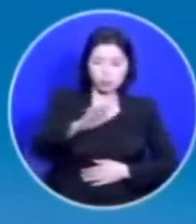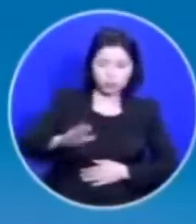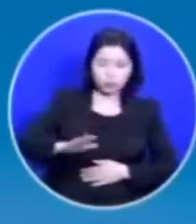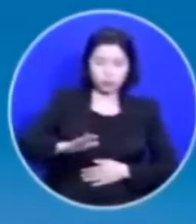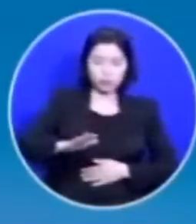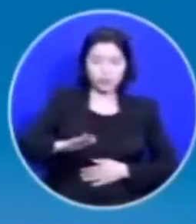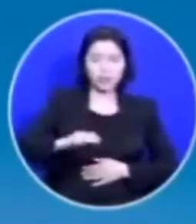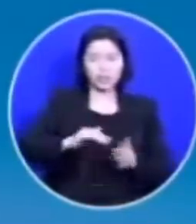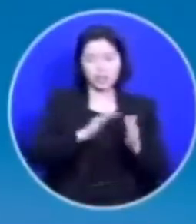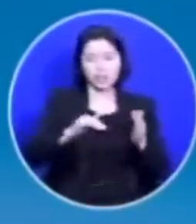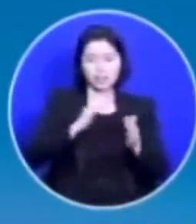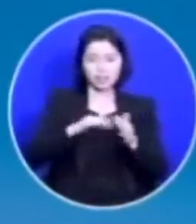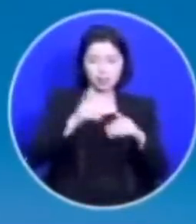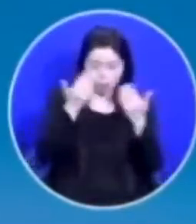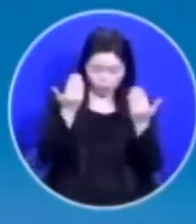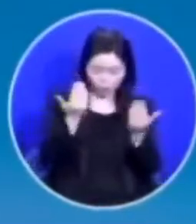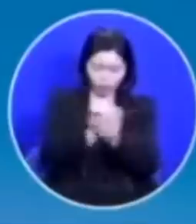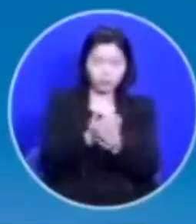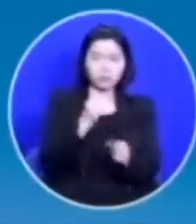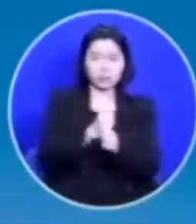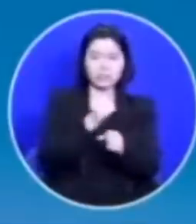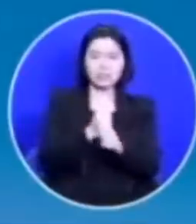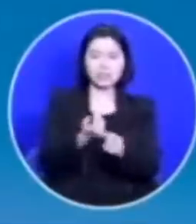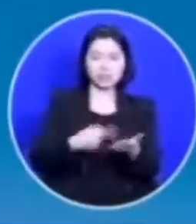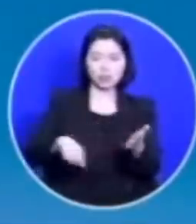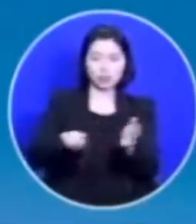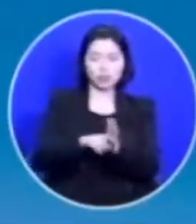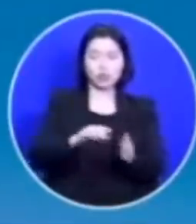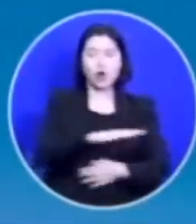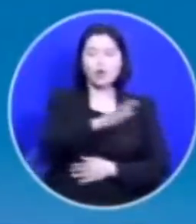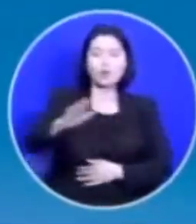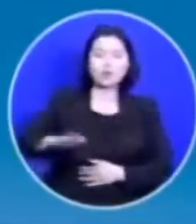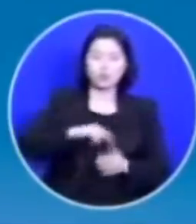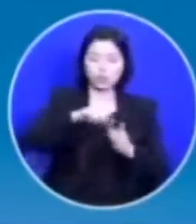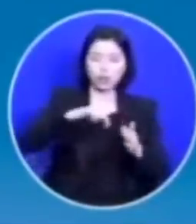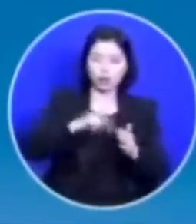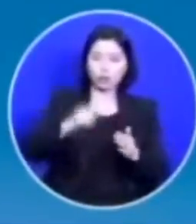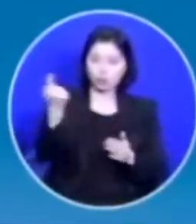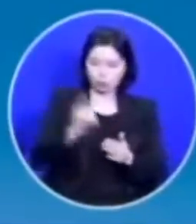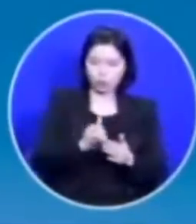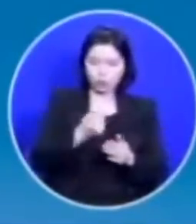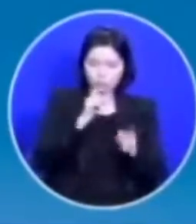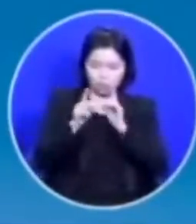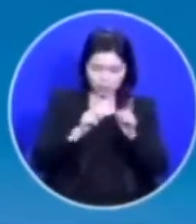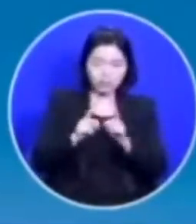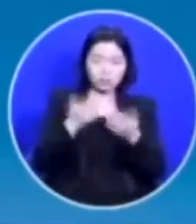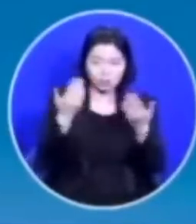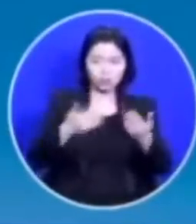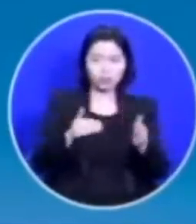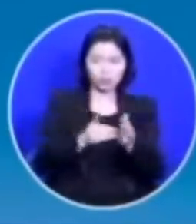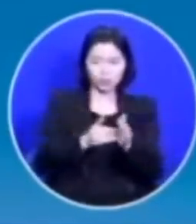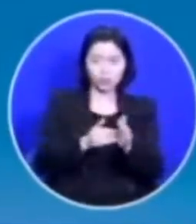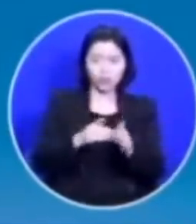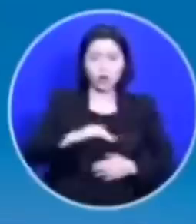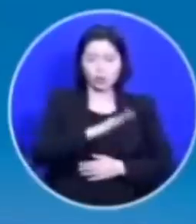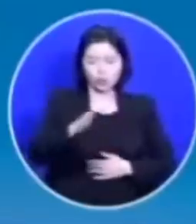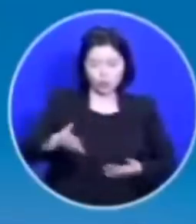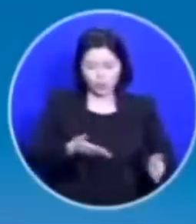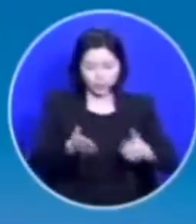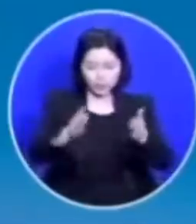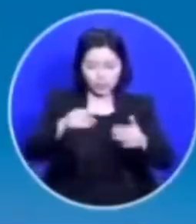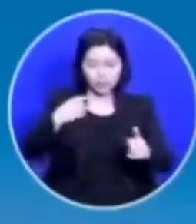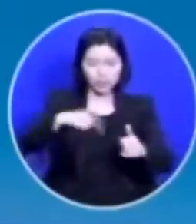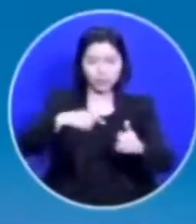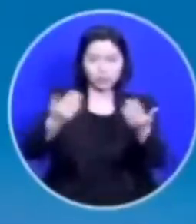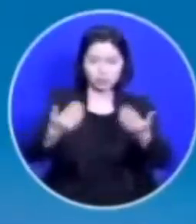온전케 하시기 위해서 우리 가운데 오셨습니다 우리에게 말씀하시고 우리에게 길을 가르쳐 주시고